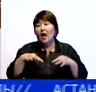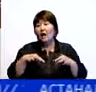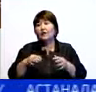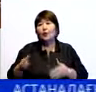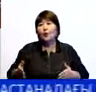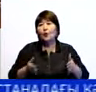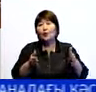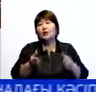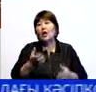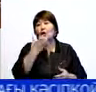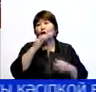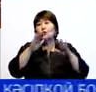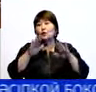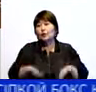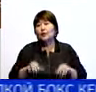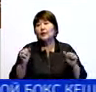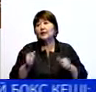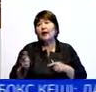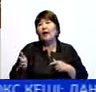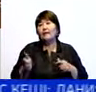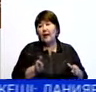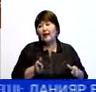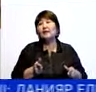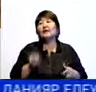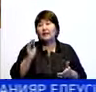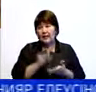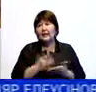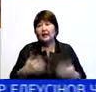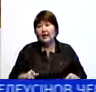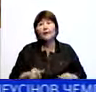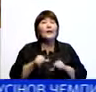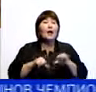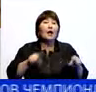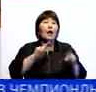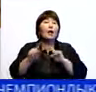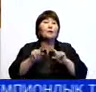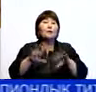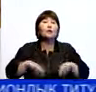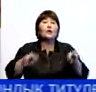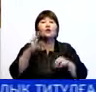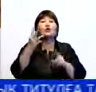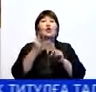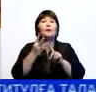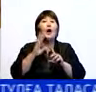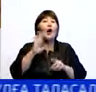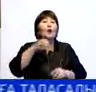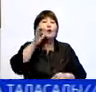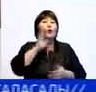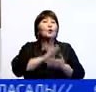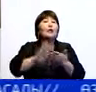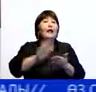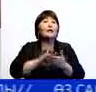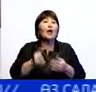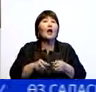жолдарындағы жылыту пункттері қысқа дайындығы келтірілген. Комиссия отырысында қаралған үшінші мәселе ауыз суды залалсыздандыру